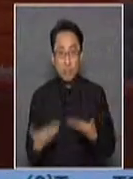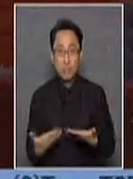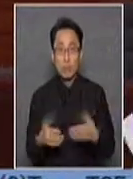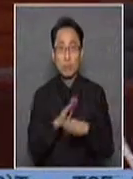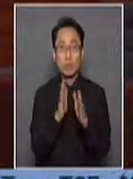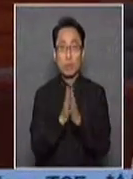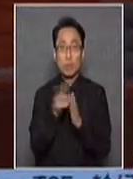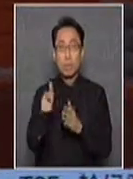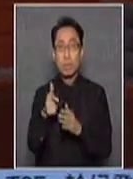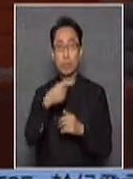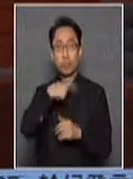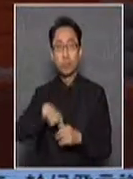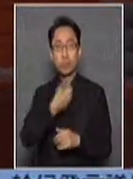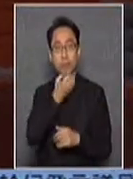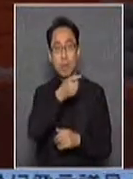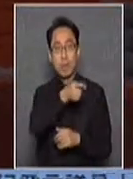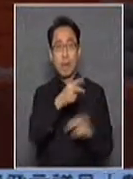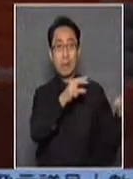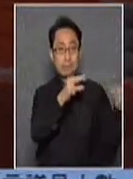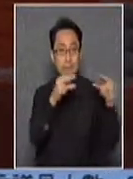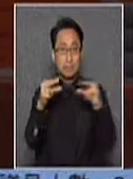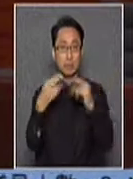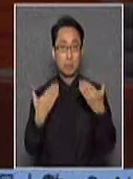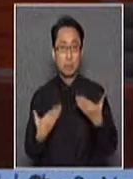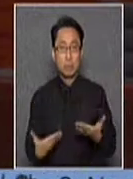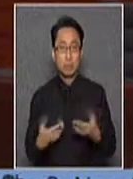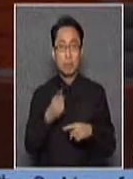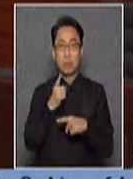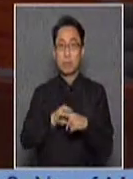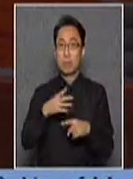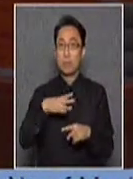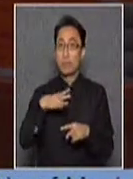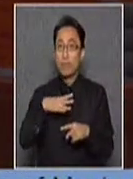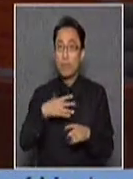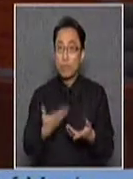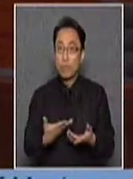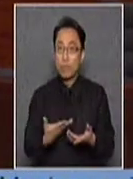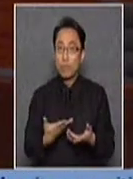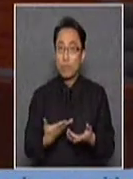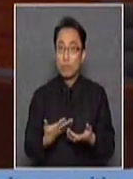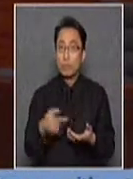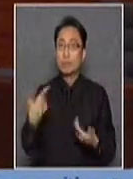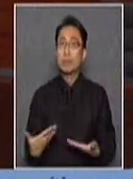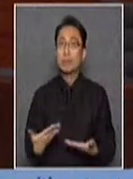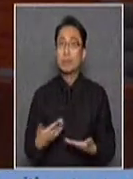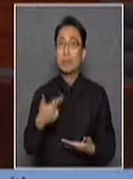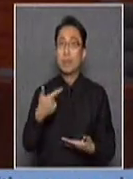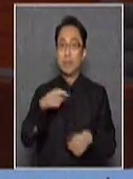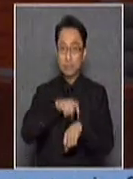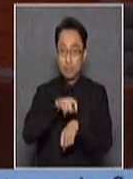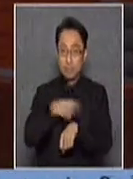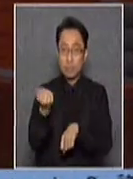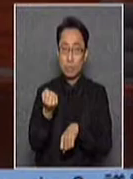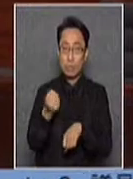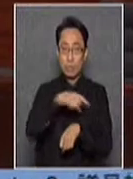位議員都指出了，輕鐵那個現時的實際的作用呢，跟時代和跟地區的發展